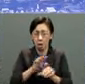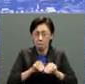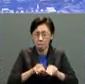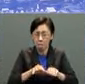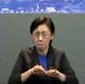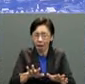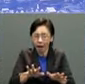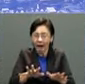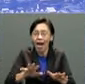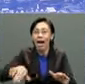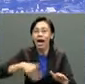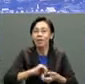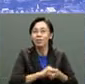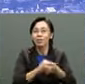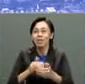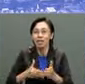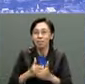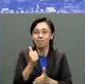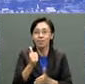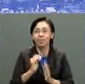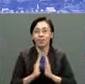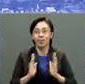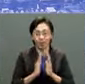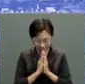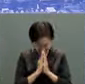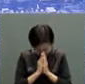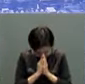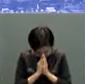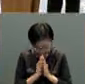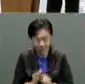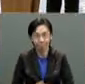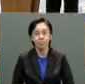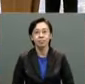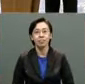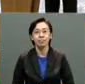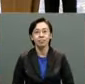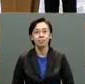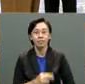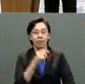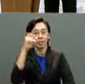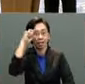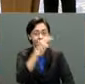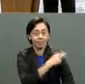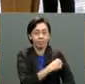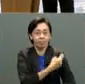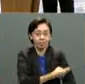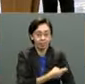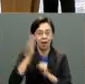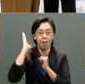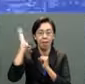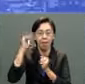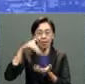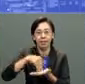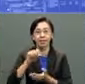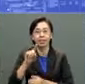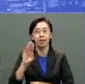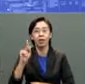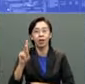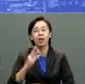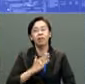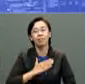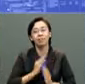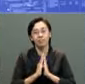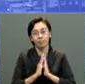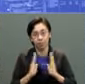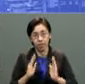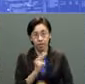วยกันนะครับกราบขอบพระคุณครับ ค่ะขอบคุณนะคะนายแพทย์ทวีสินวิษณุโยธินโฆษกสบค.นะคะแน่นอนอย่างที่คุณหม